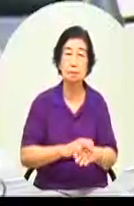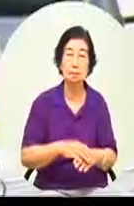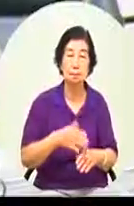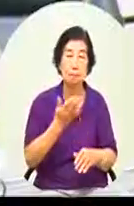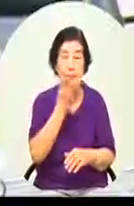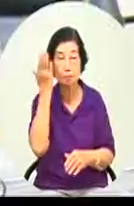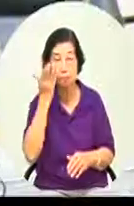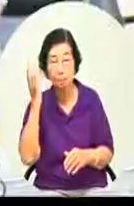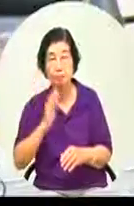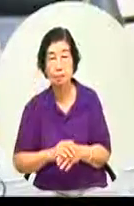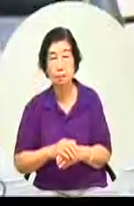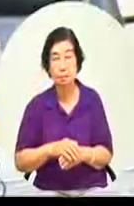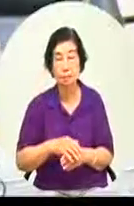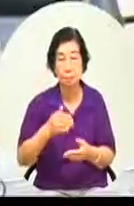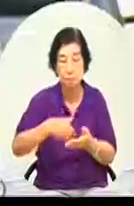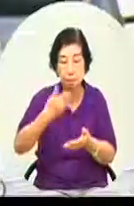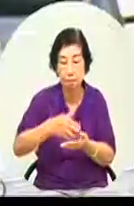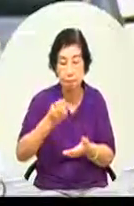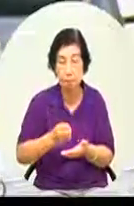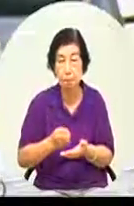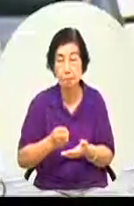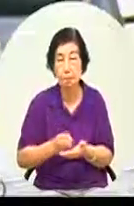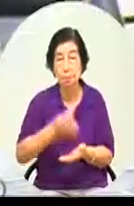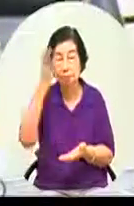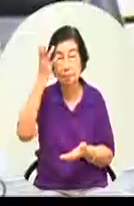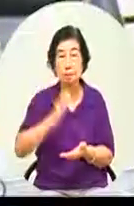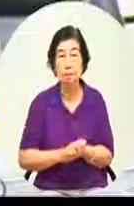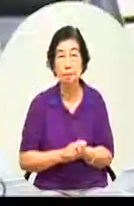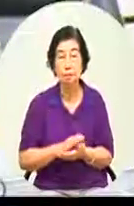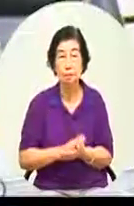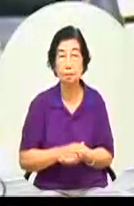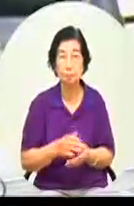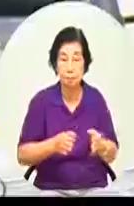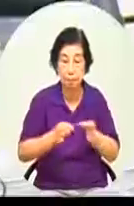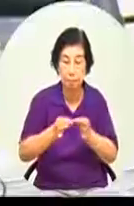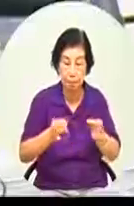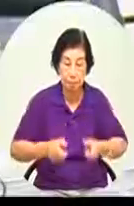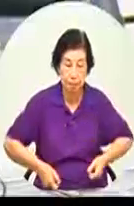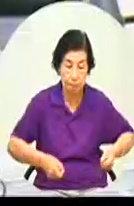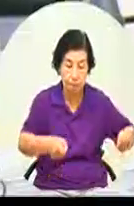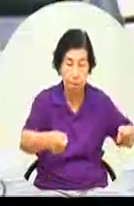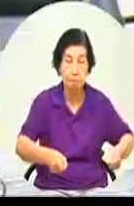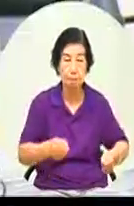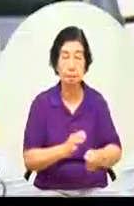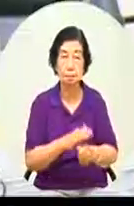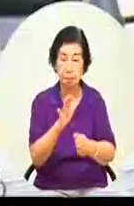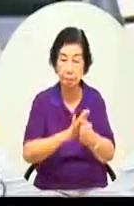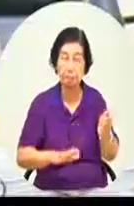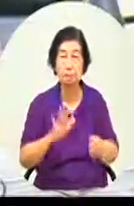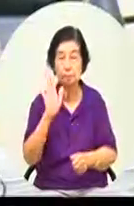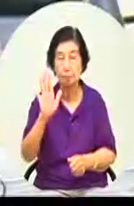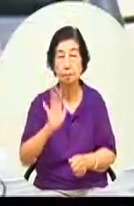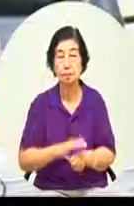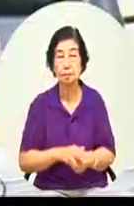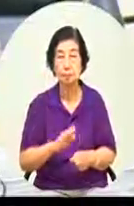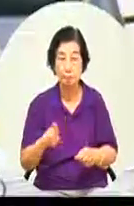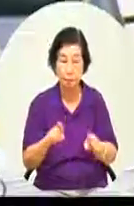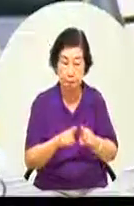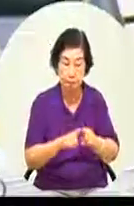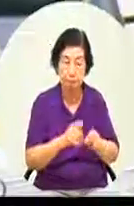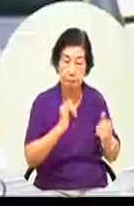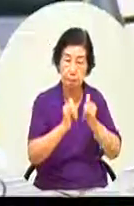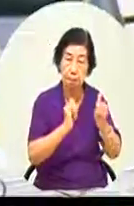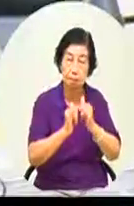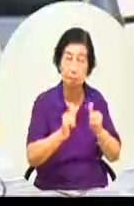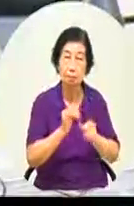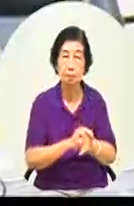包括我们的一般的摊贩等等之类的，这都是会影响到的层面。其实现在一般的民众，就是希望